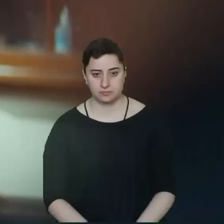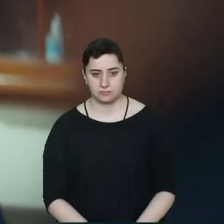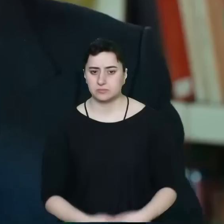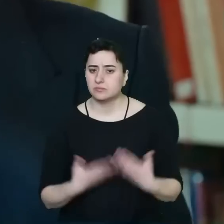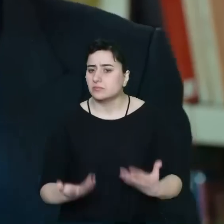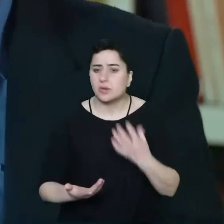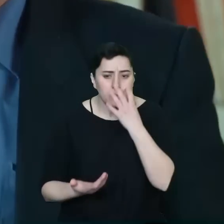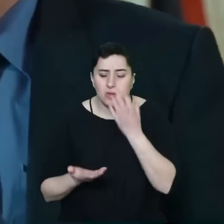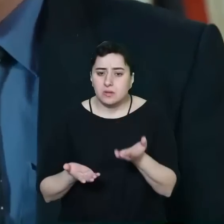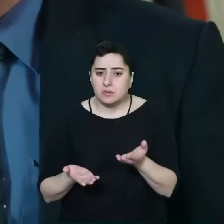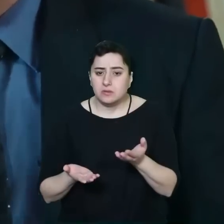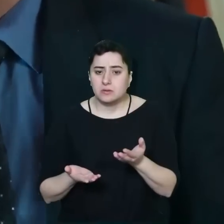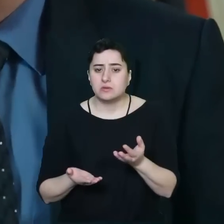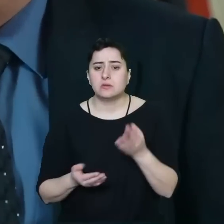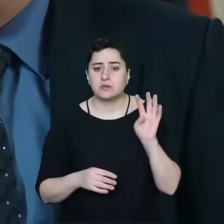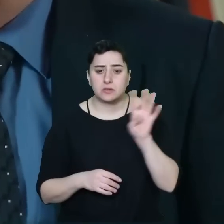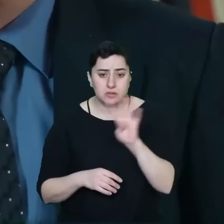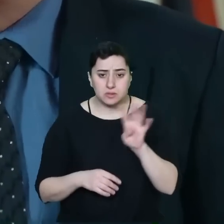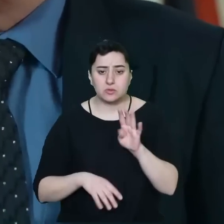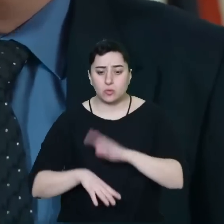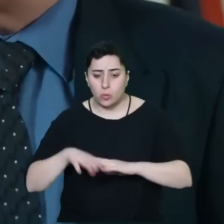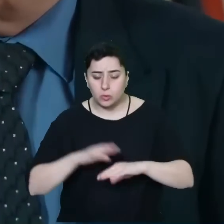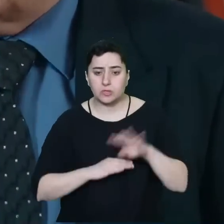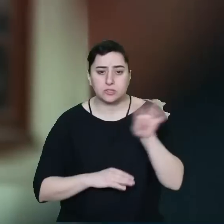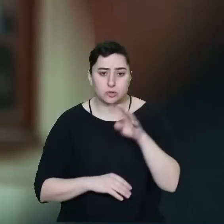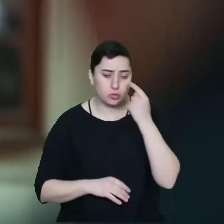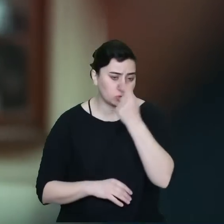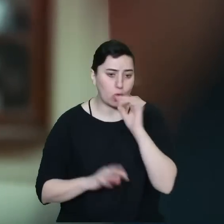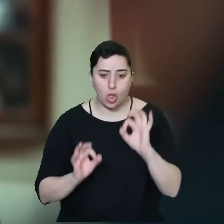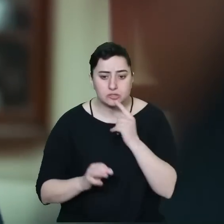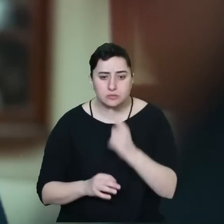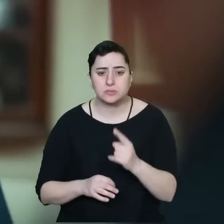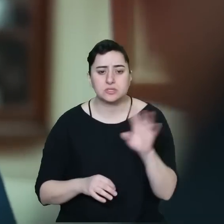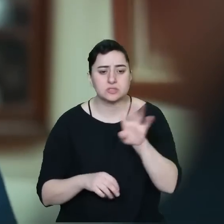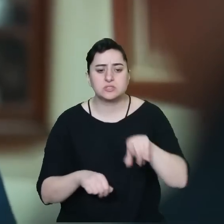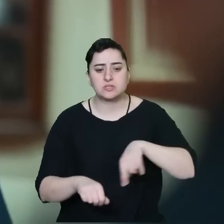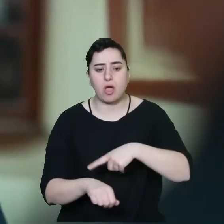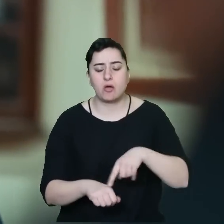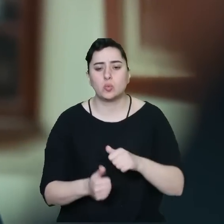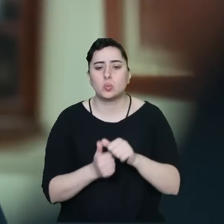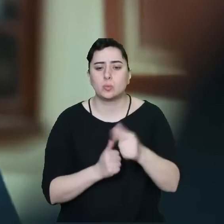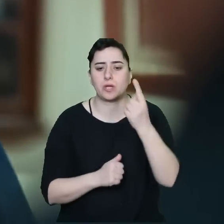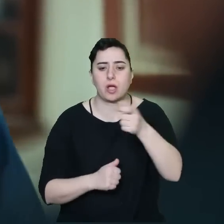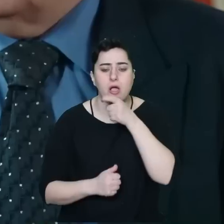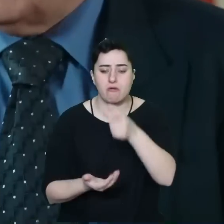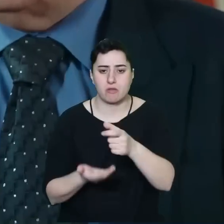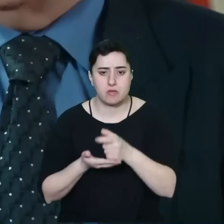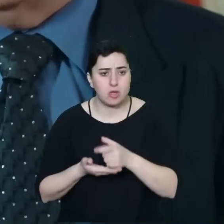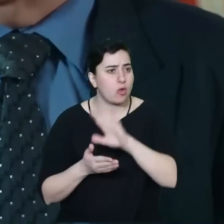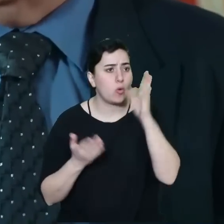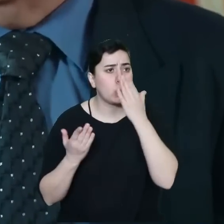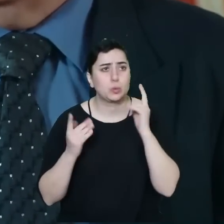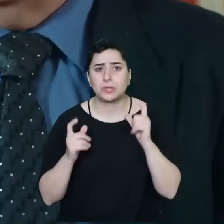Ya nerede kaldın sen be adam? Sana 40 kolun, 40 gözün olacak diyorum. Sen 40 saatte bir kahve getiriyorsun. Koskoca okulu